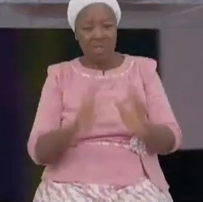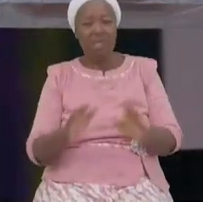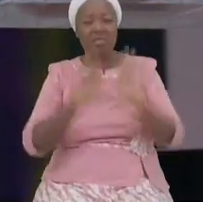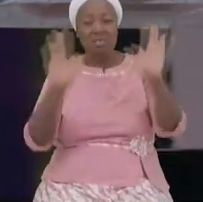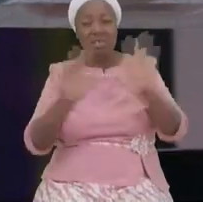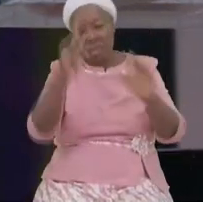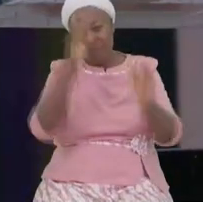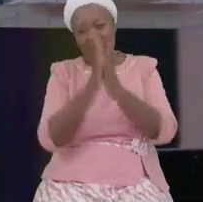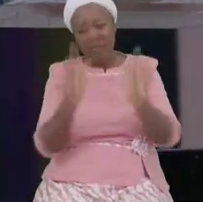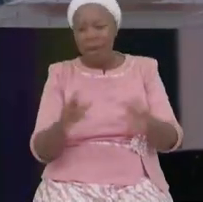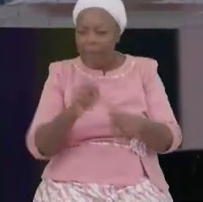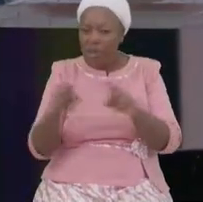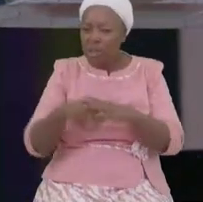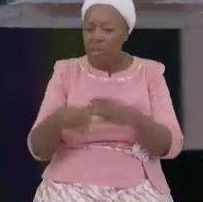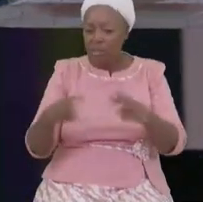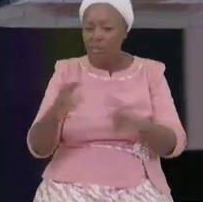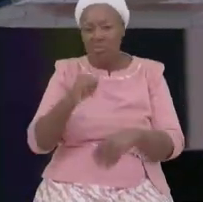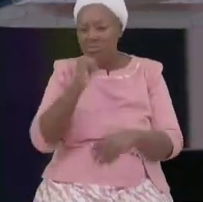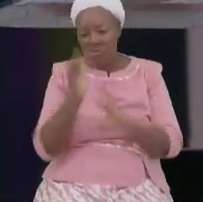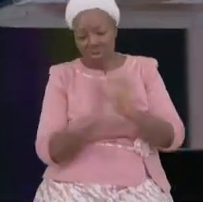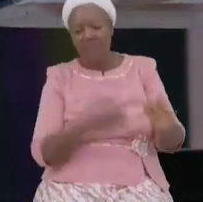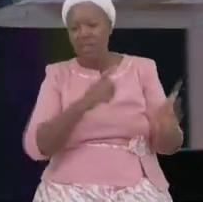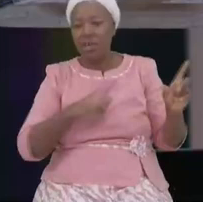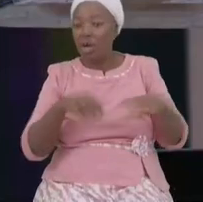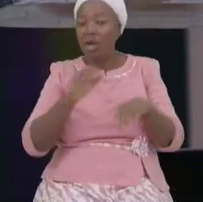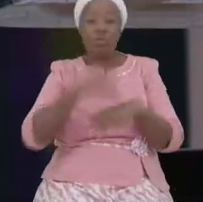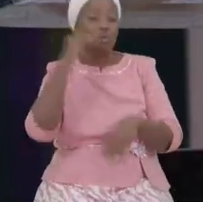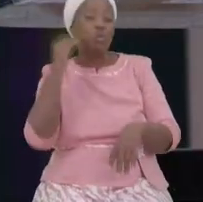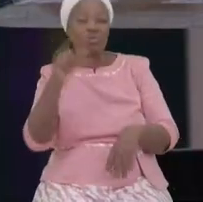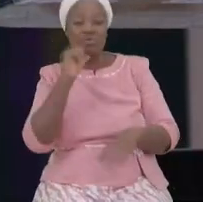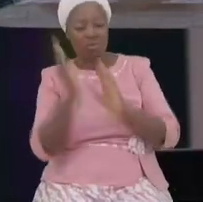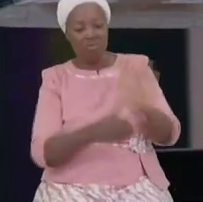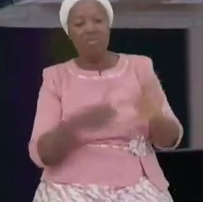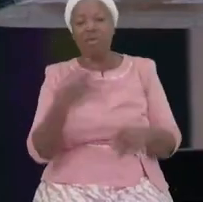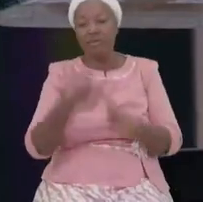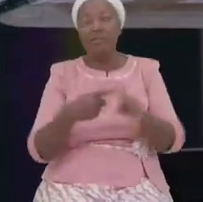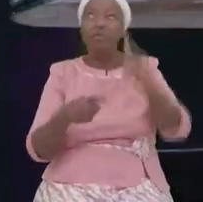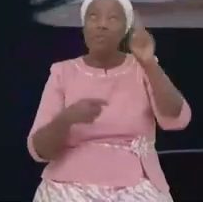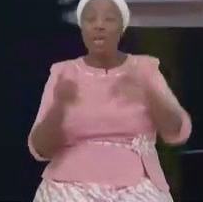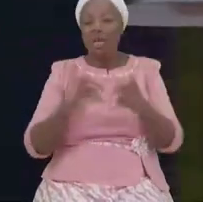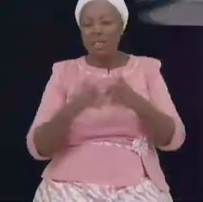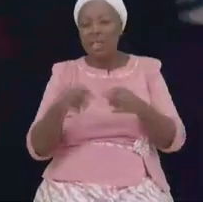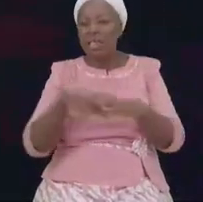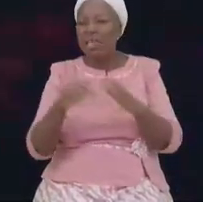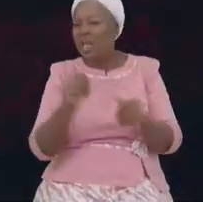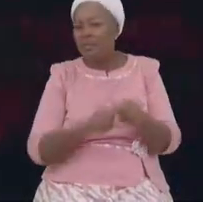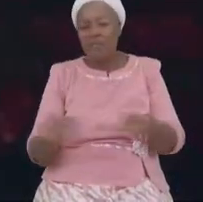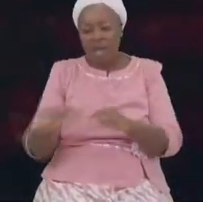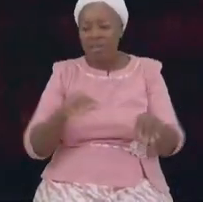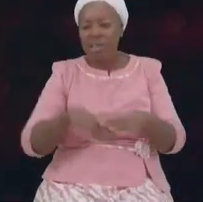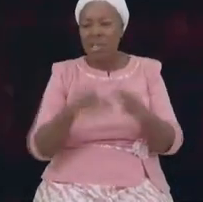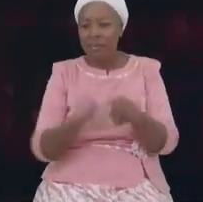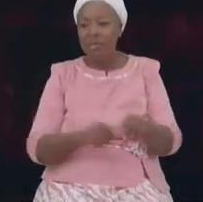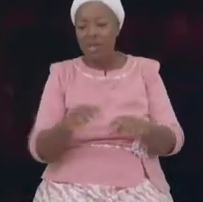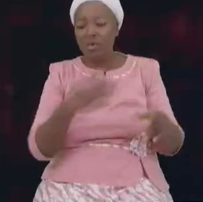marché. Tu ne vas pas t'éloigner de moi. À la maison, ils ne vont pas s'éloigner de moi. Dans toute action de leurs mains, ils